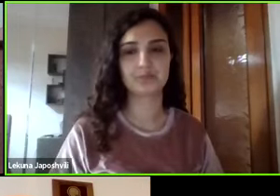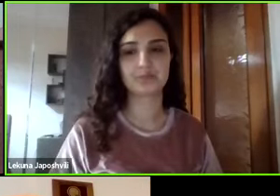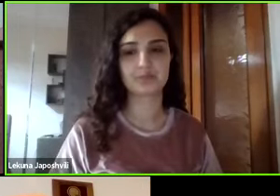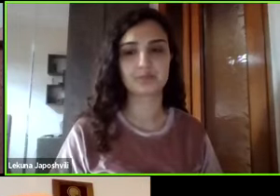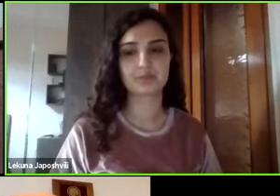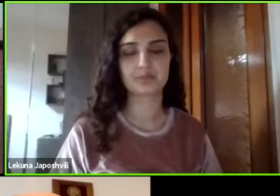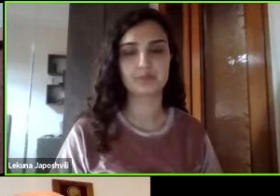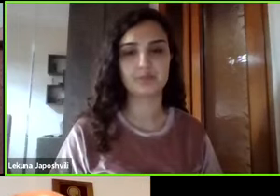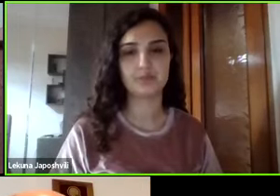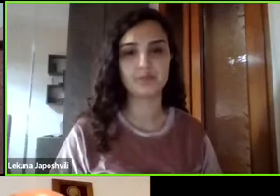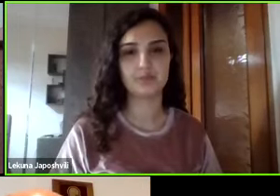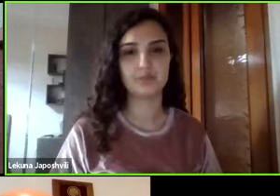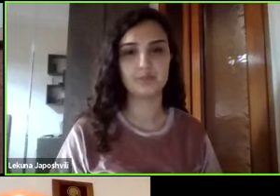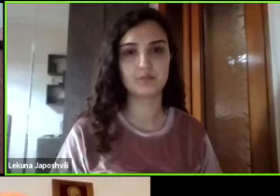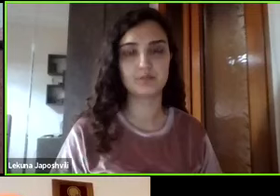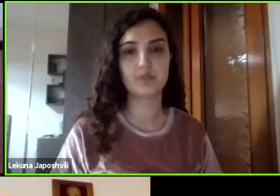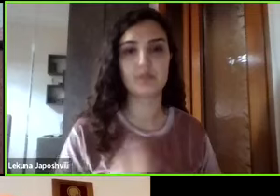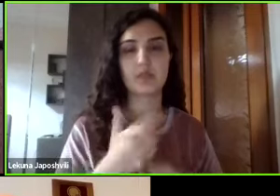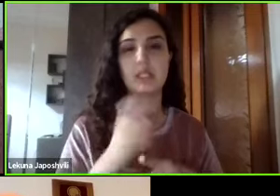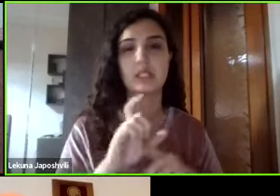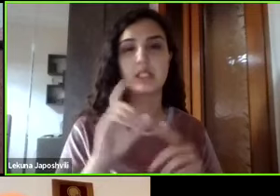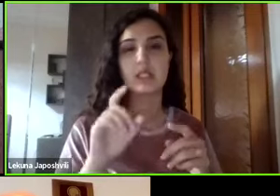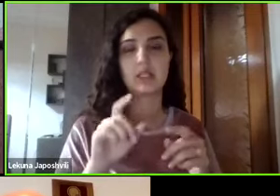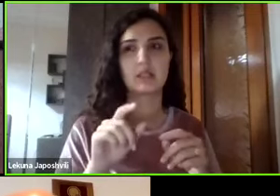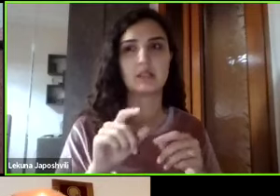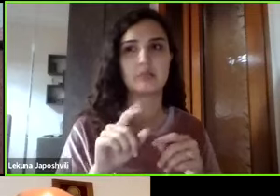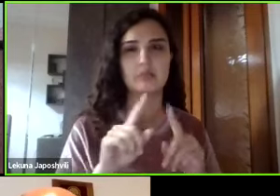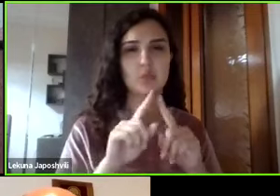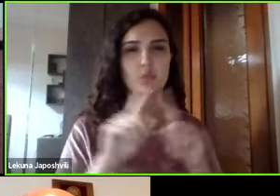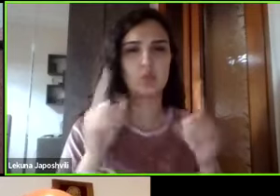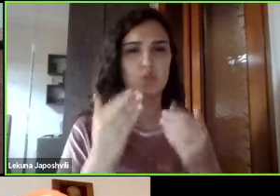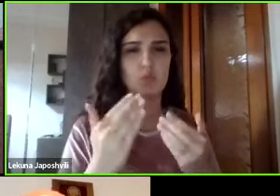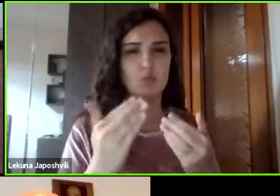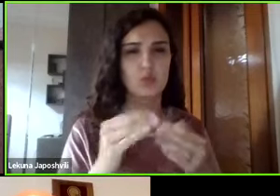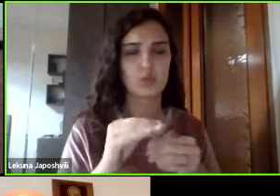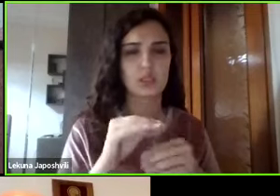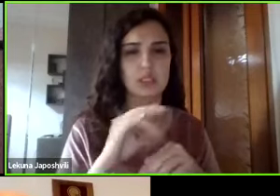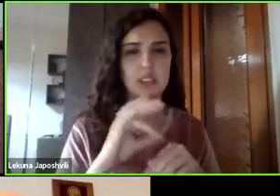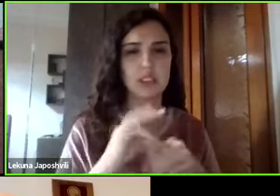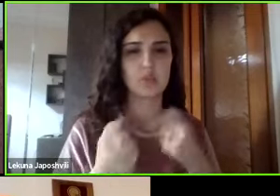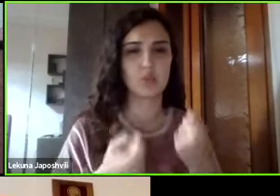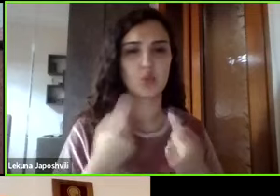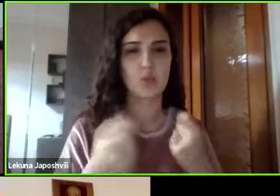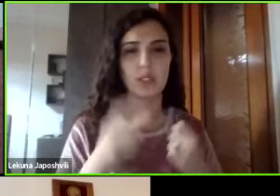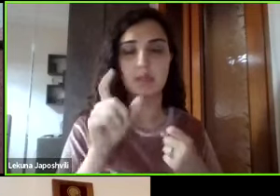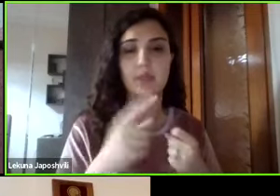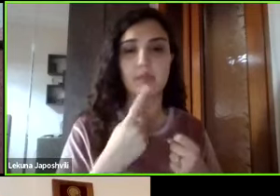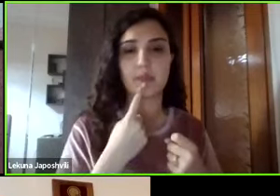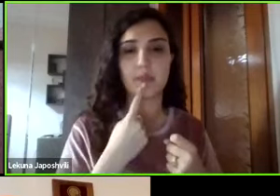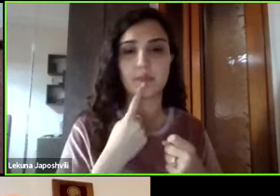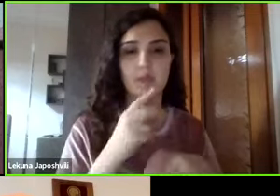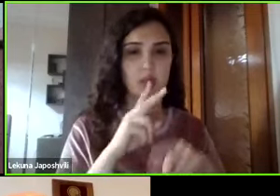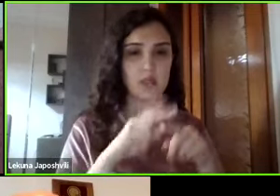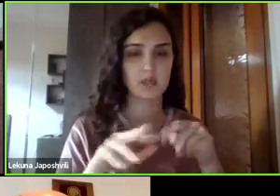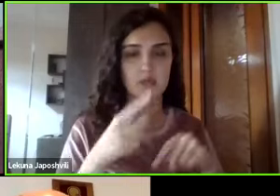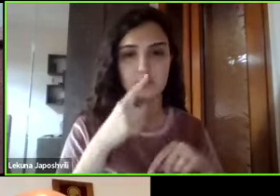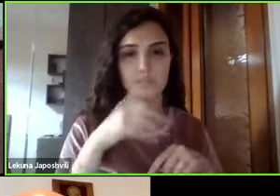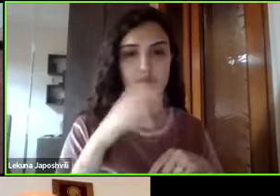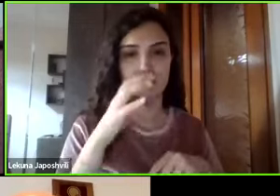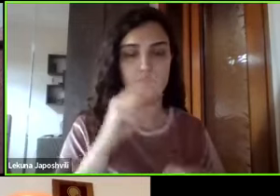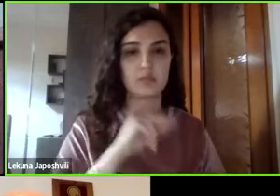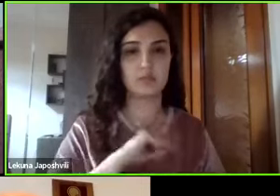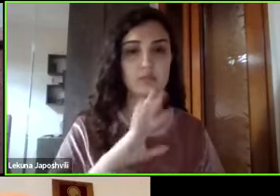ძალიან სპეციფიური სიმპტომი არის, როცა ადამიანი კარგავს გემოს და კარგავს ხნოსვას, ამას